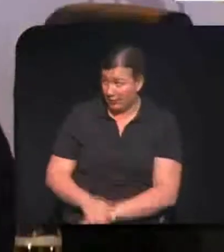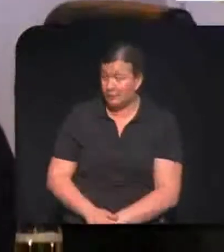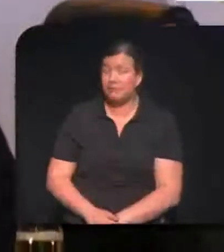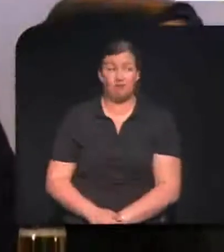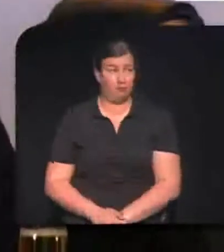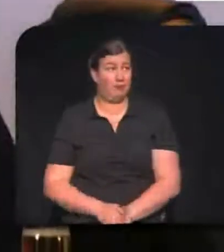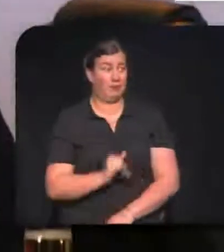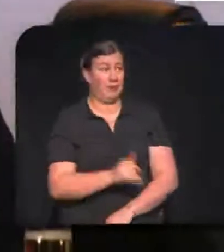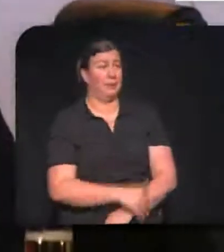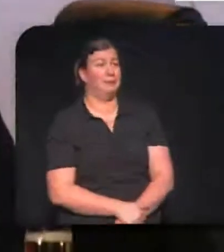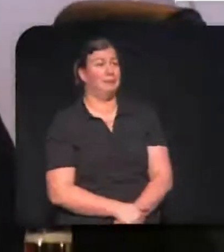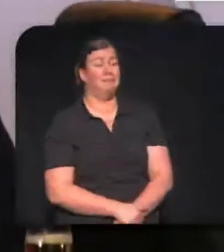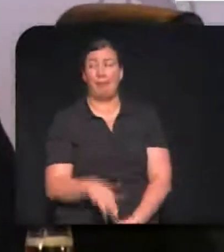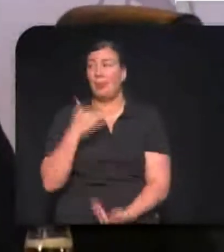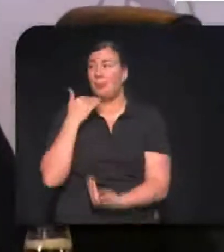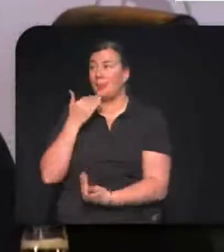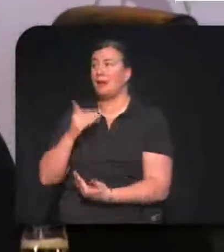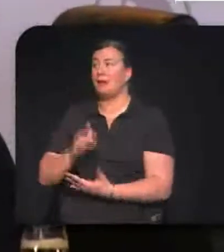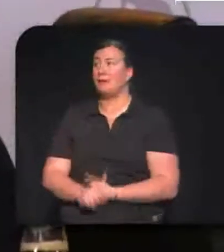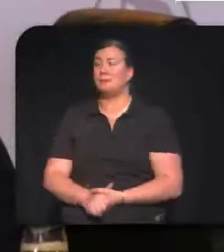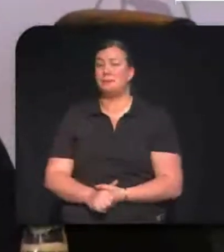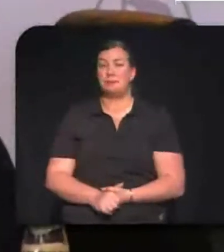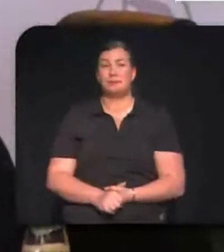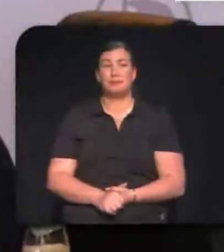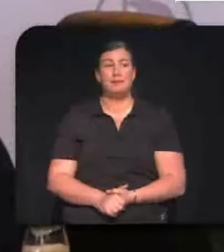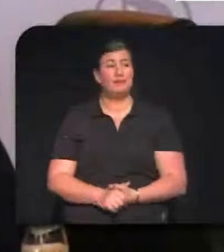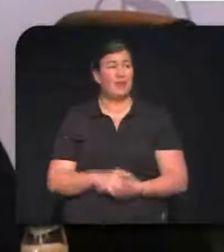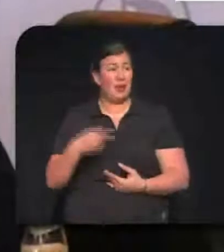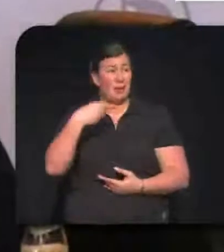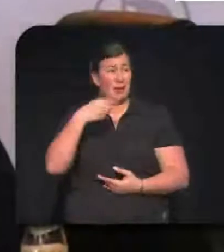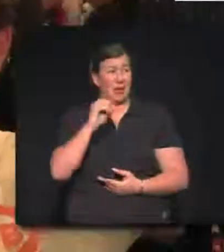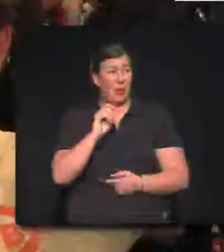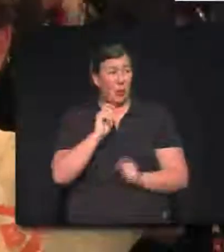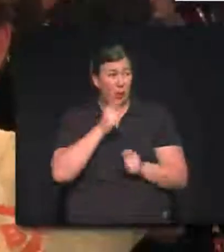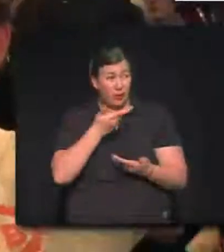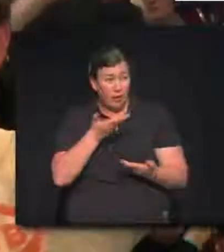danke schön war das gerade ein GO-Antrag